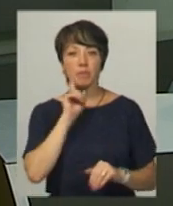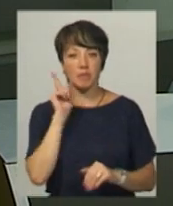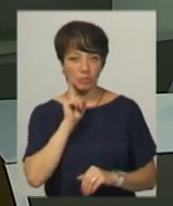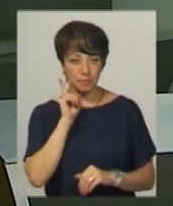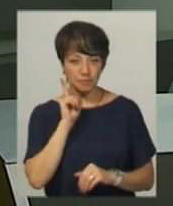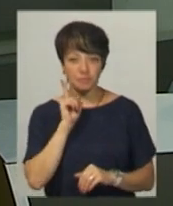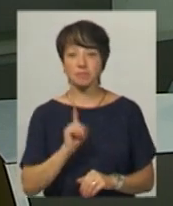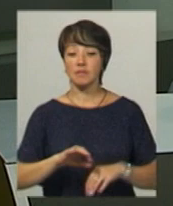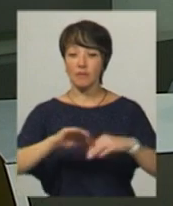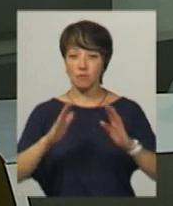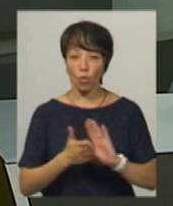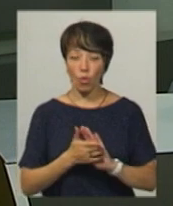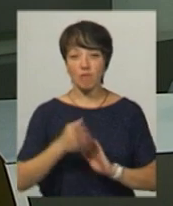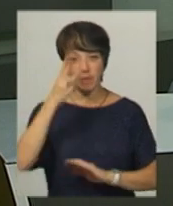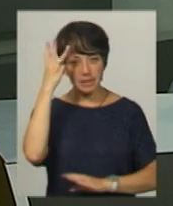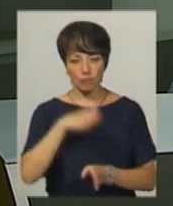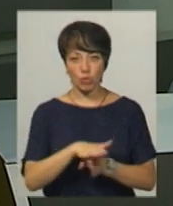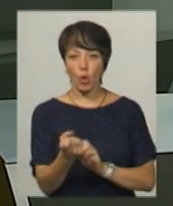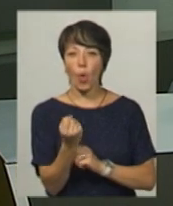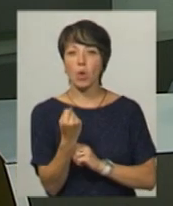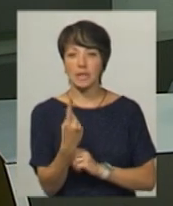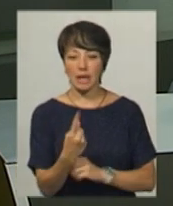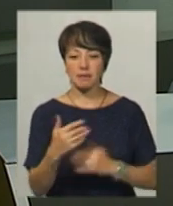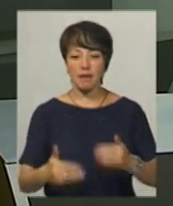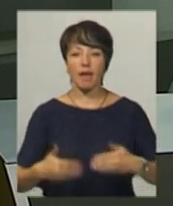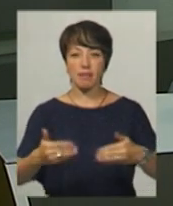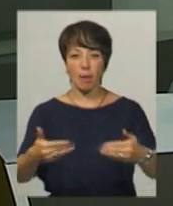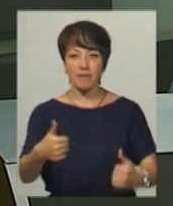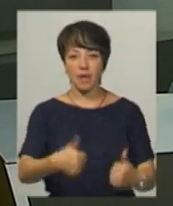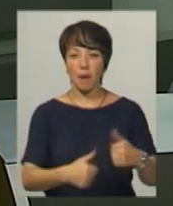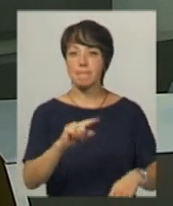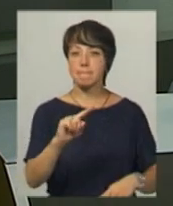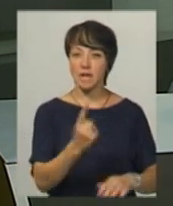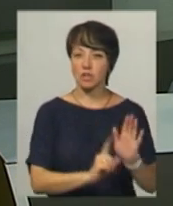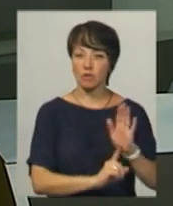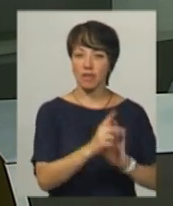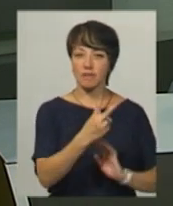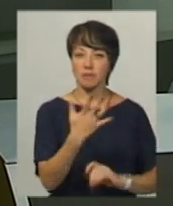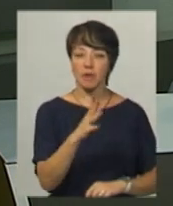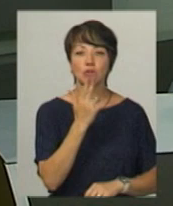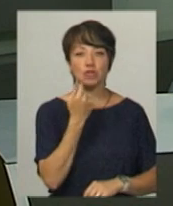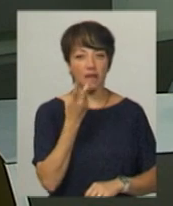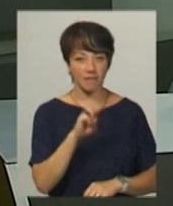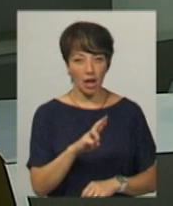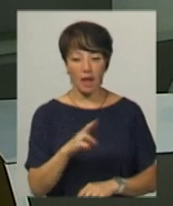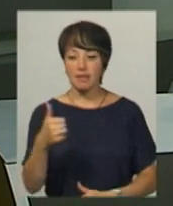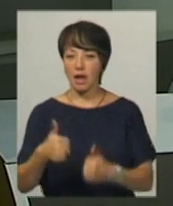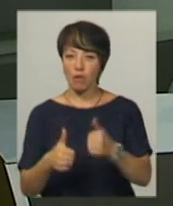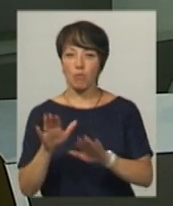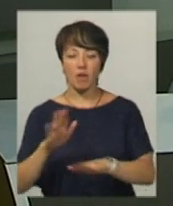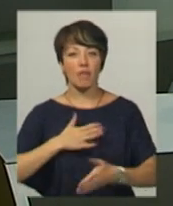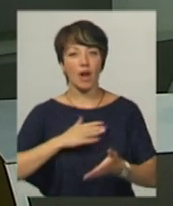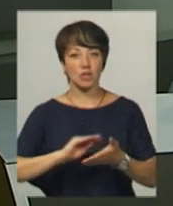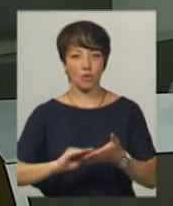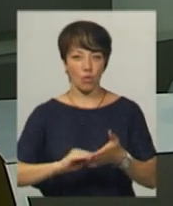Мар'яни Пестонюк, усього в обласному центрі відбулося 11 етапів ігор, перші з яких стартували 25 червня. На іграх побувала